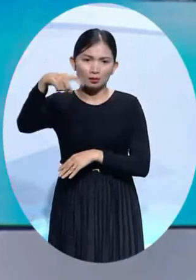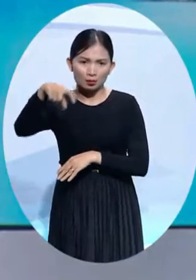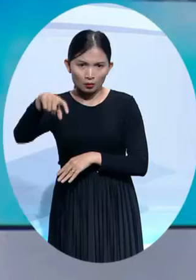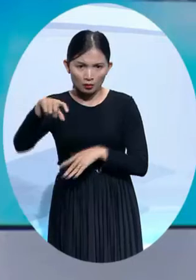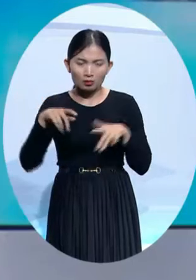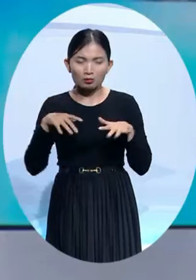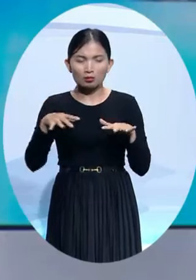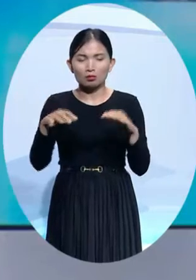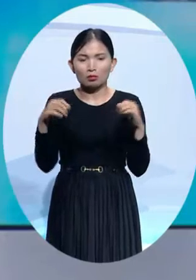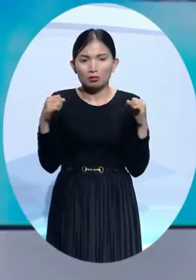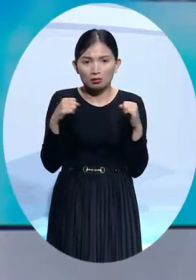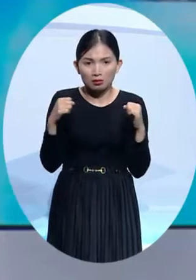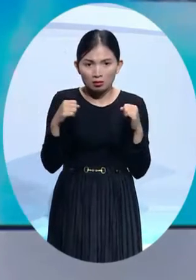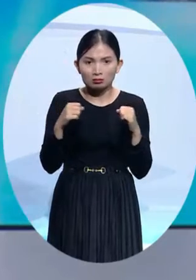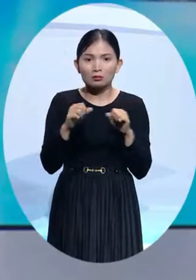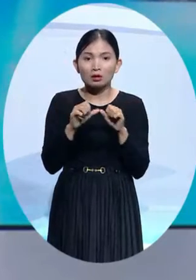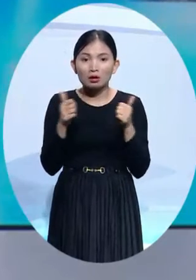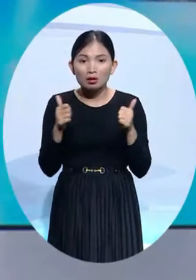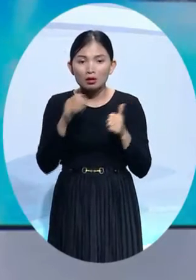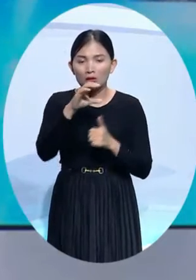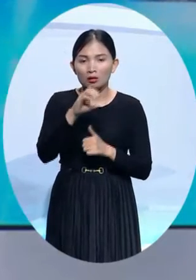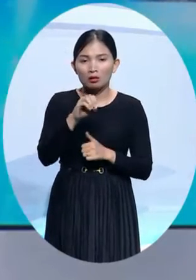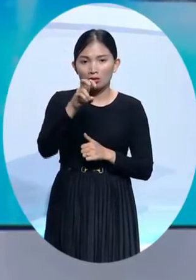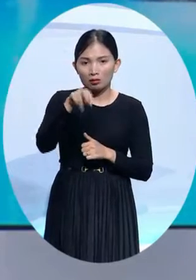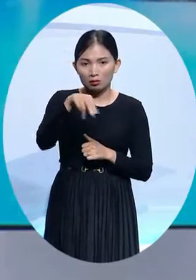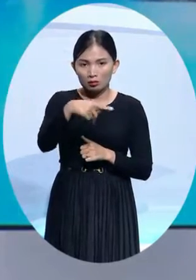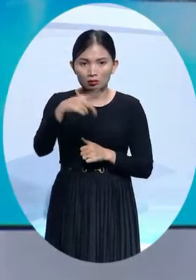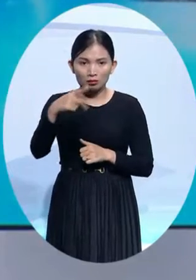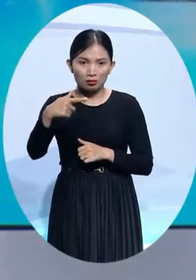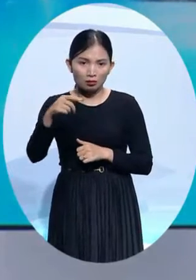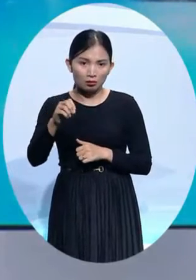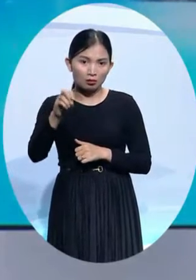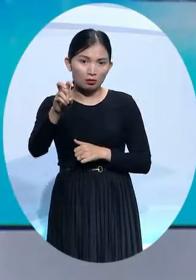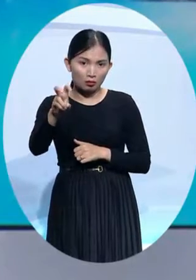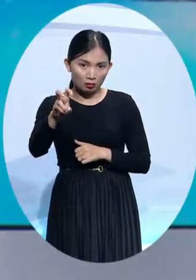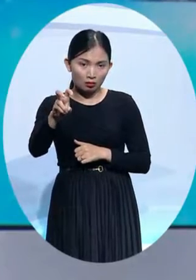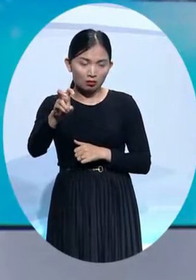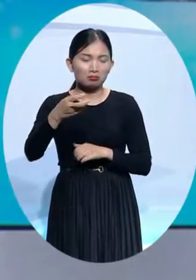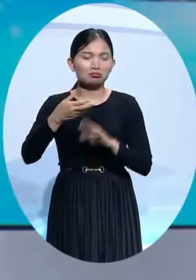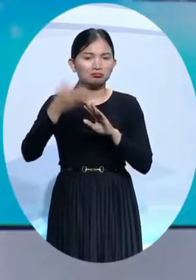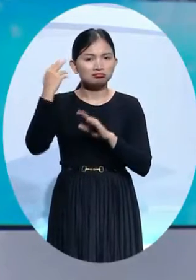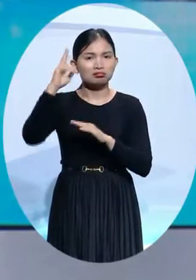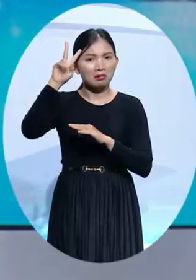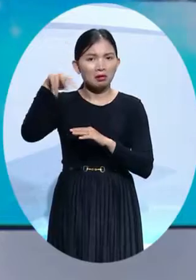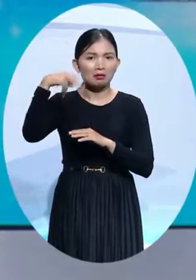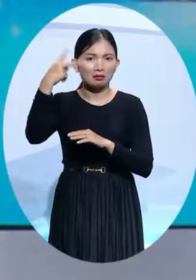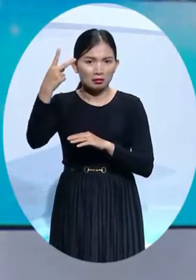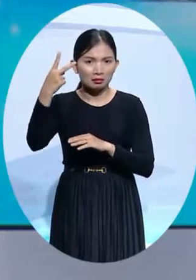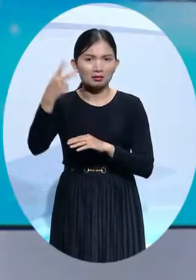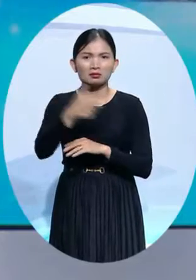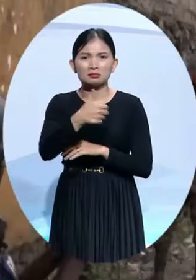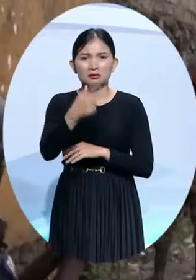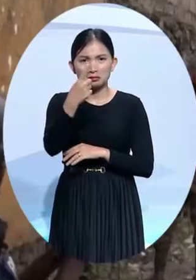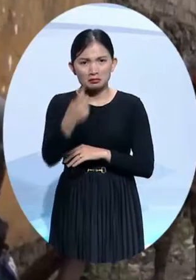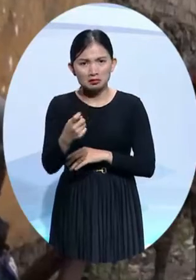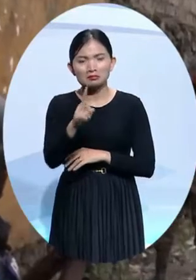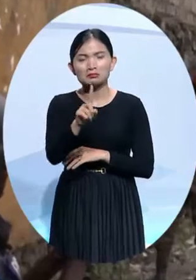hai ngày qua. Trong số những người thiệt mạng có 3 thành viên của lực lượng gìn giữ hòa bình Liên Hiệp Quốc và 12 dân thường.